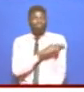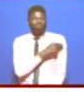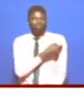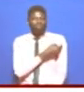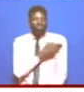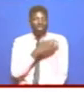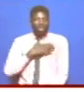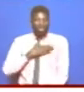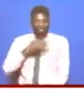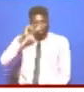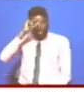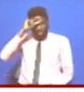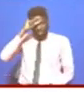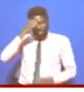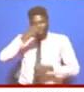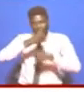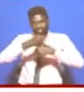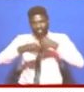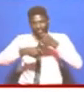serikali is bearing fruit.